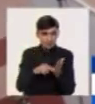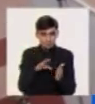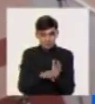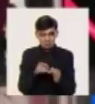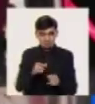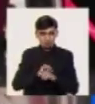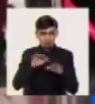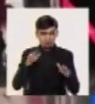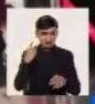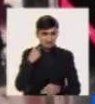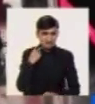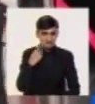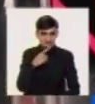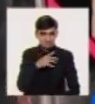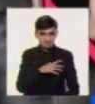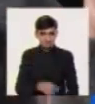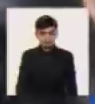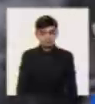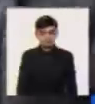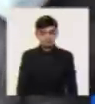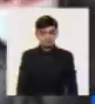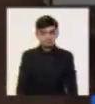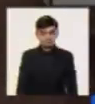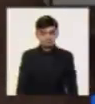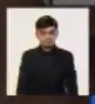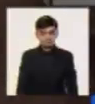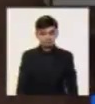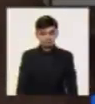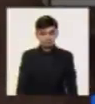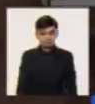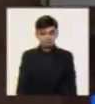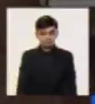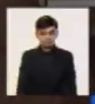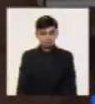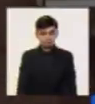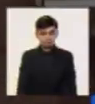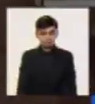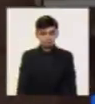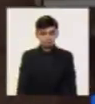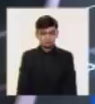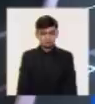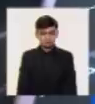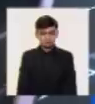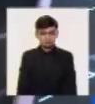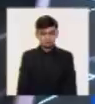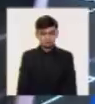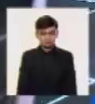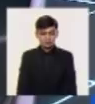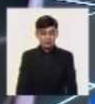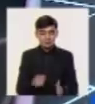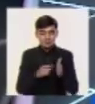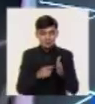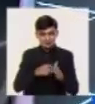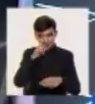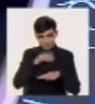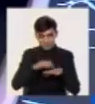болды дейді. Абай Нұржан, Рахымжан Сқақов, Информ бюро, Қызылорда облысы. Қарағанды